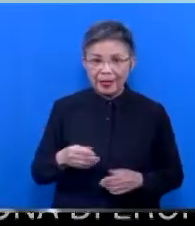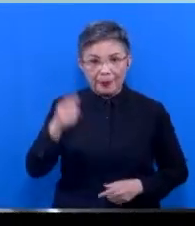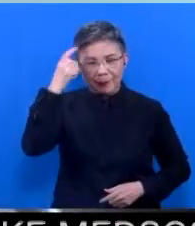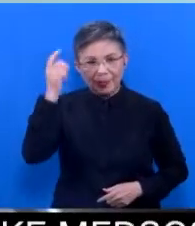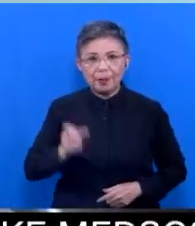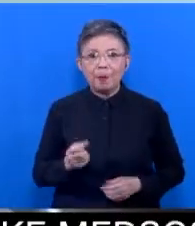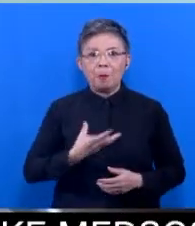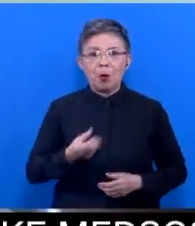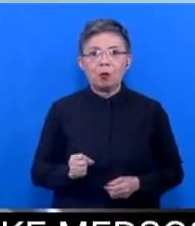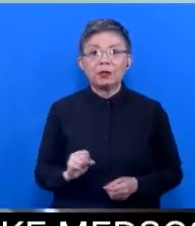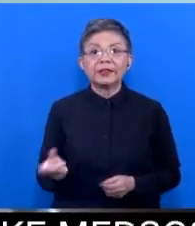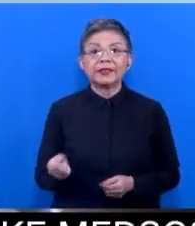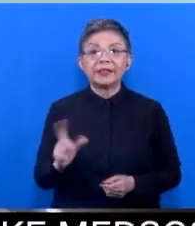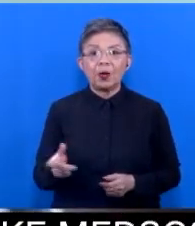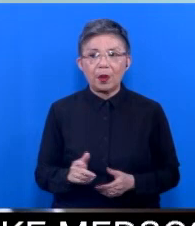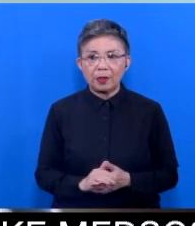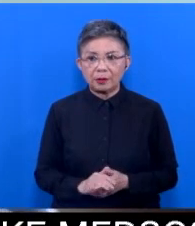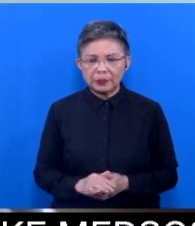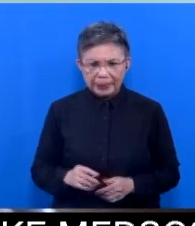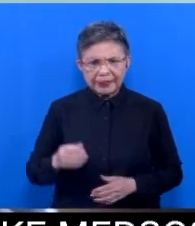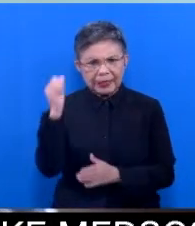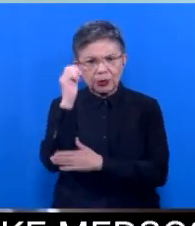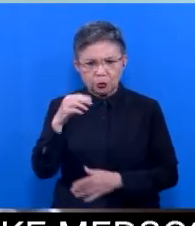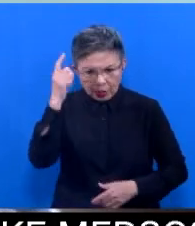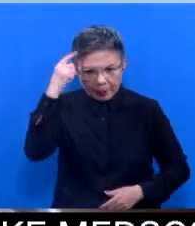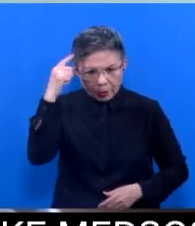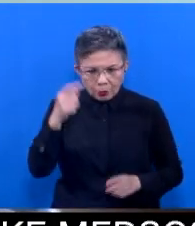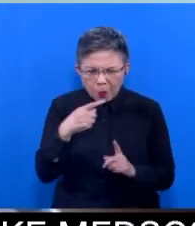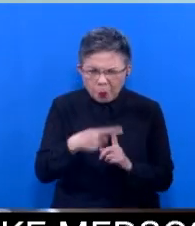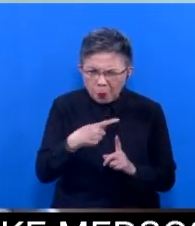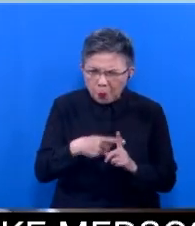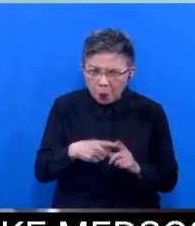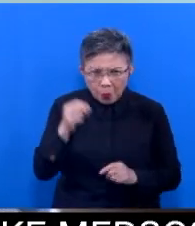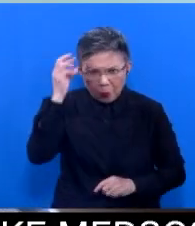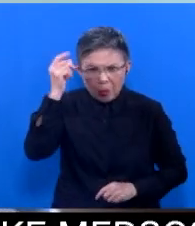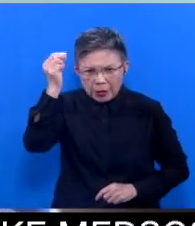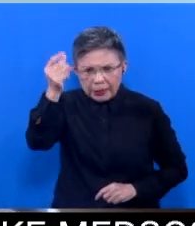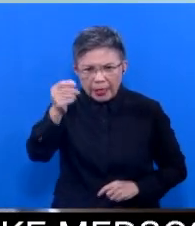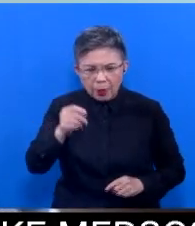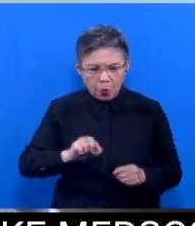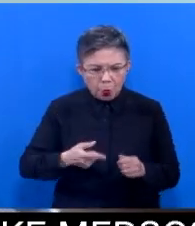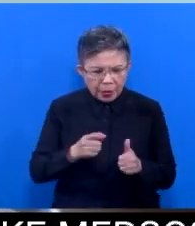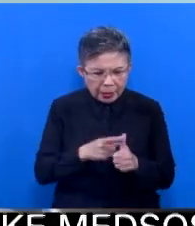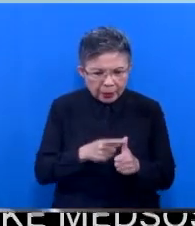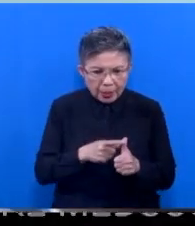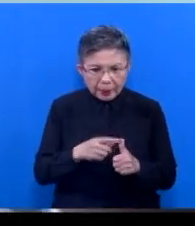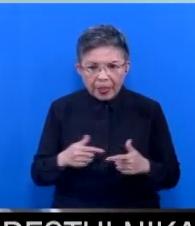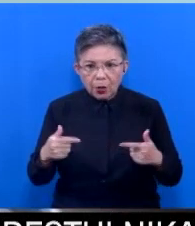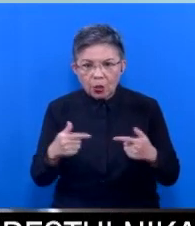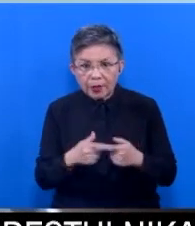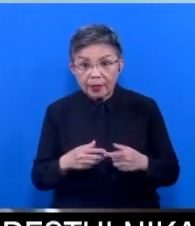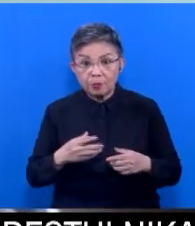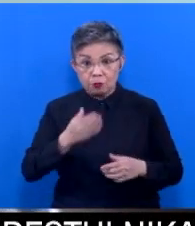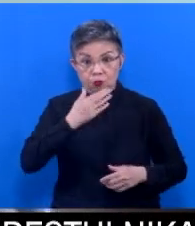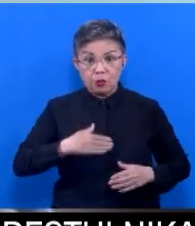Dalam hal ini kelihatannya si pelaku sudah berhitung betul, merencanakan sekali kegiatan ini, mulai dari bagaimana dia berkontak dengan pemilik